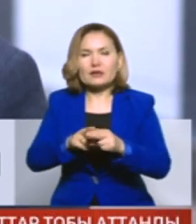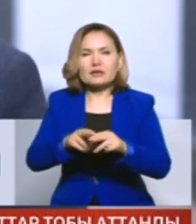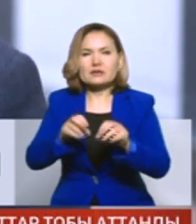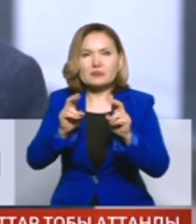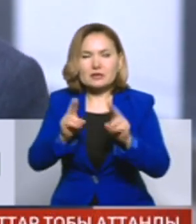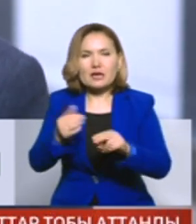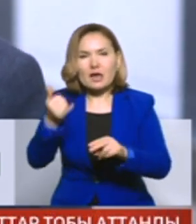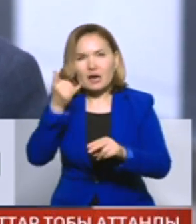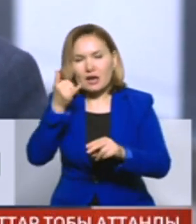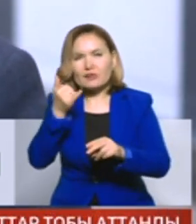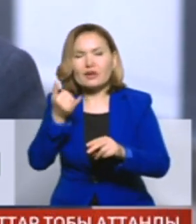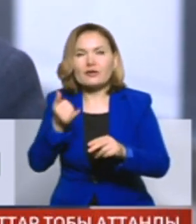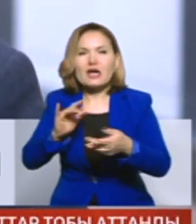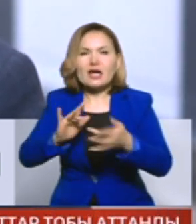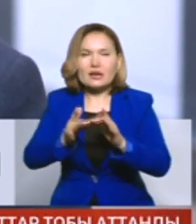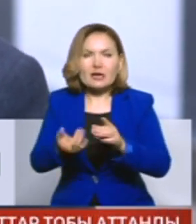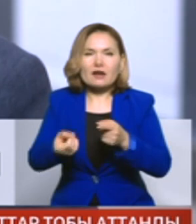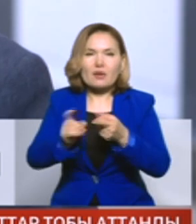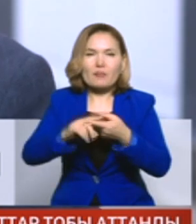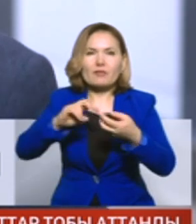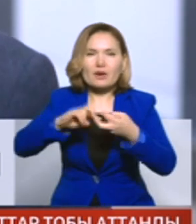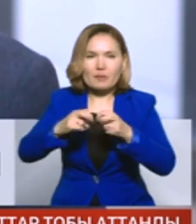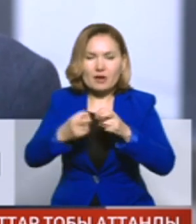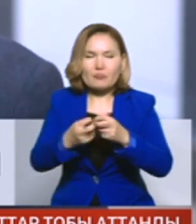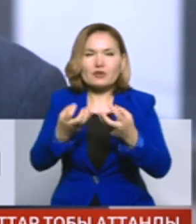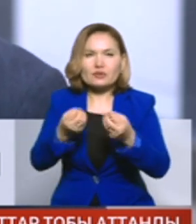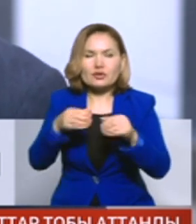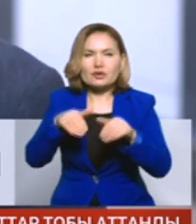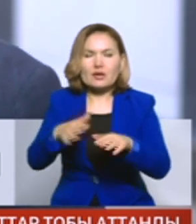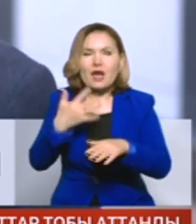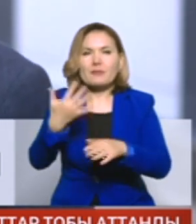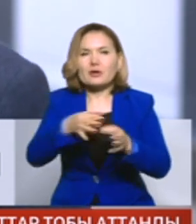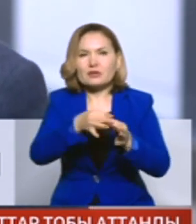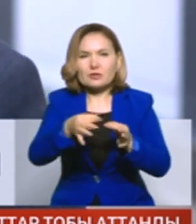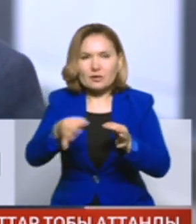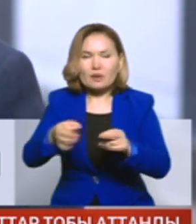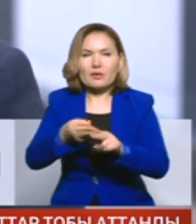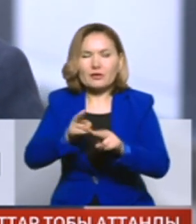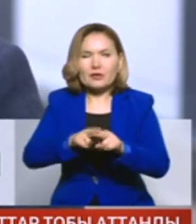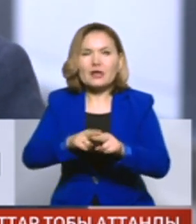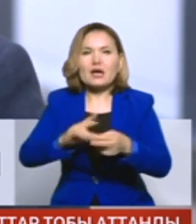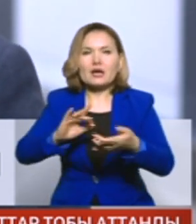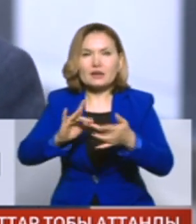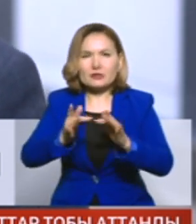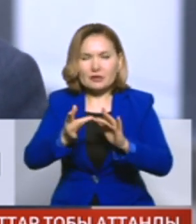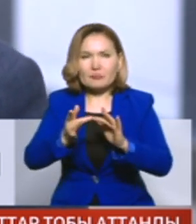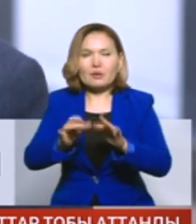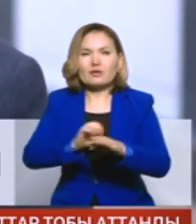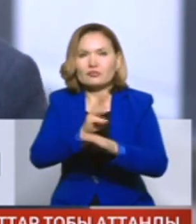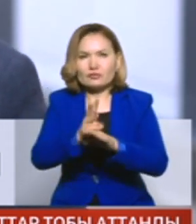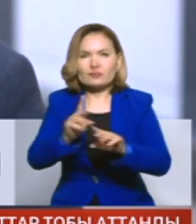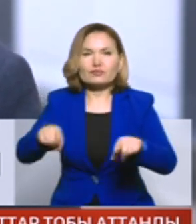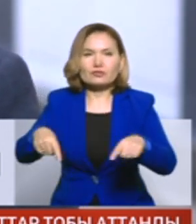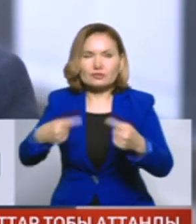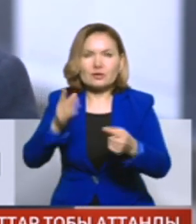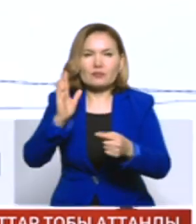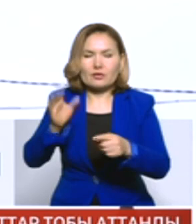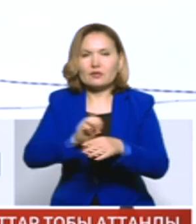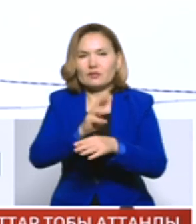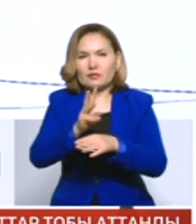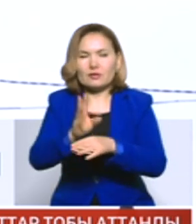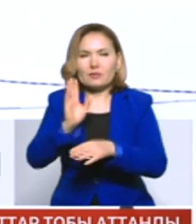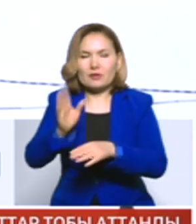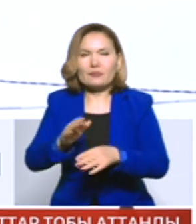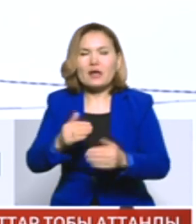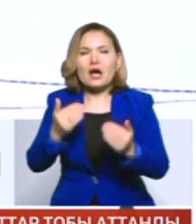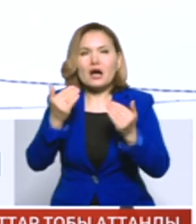бойынша бүгін шешім қабылдайды. Сол мына 5 елді мекен бар ғой, бағана айтылған. Соларды қайта қалпына келтіру бойынша қосу.